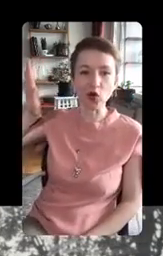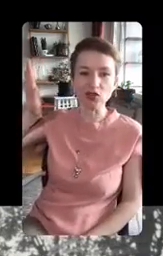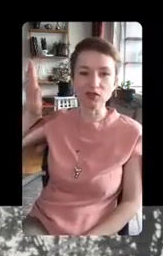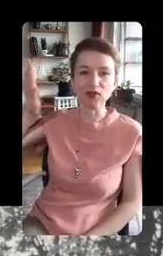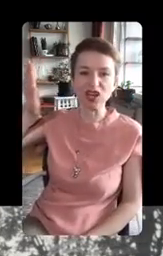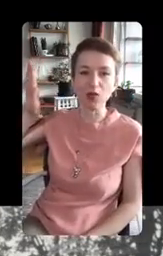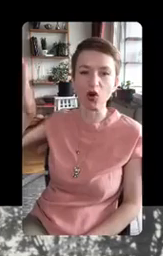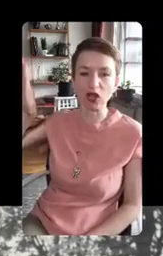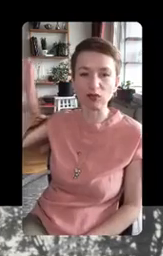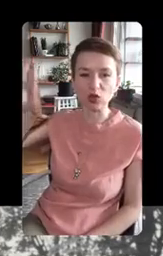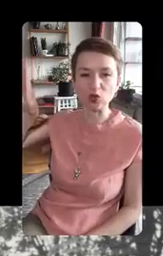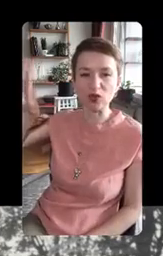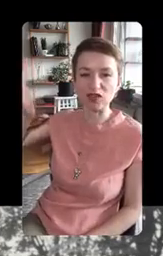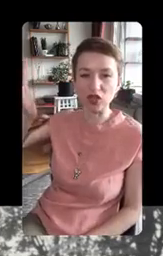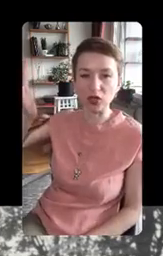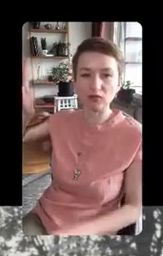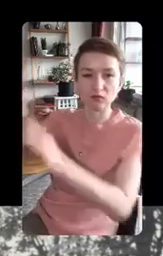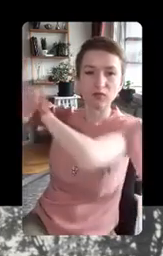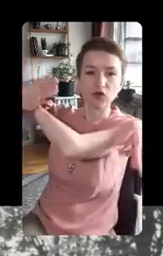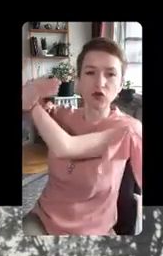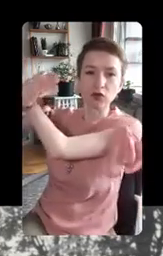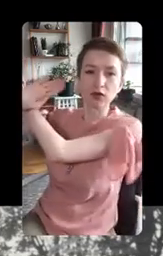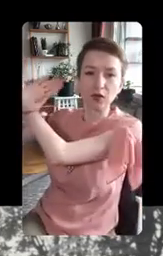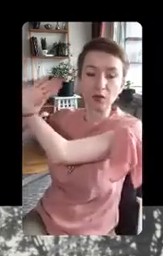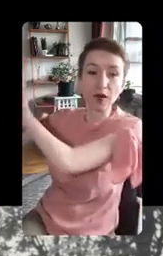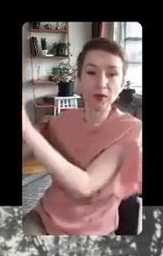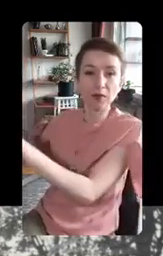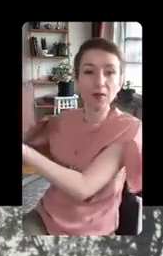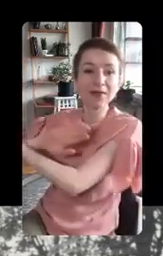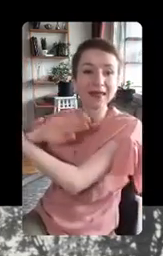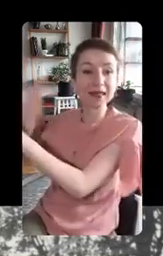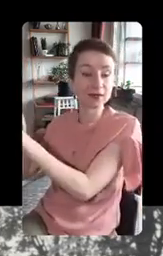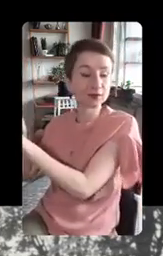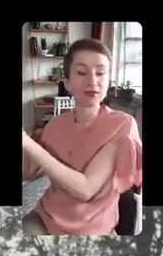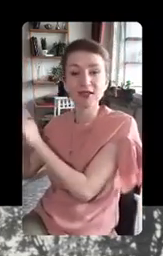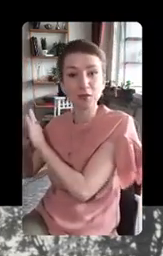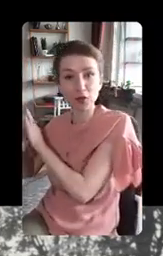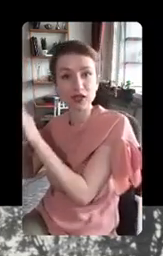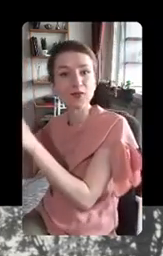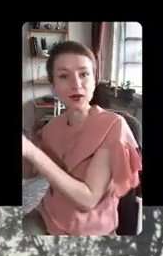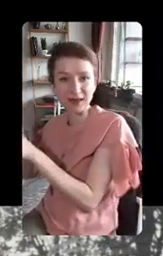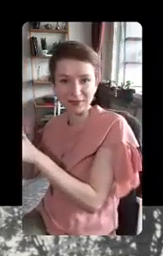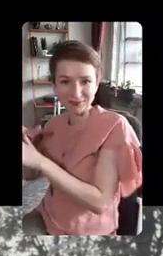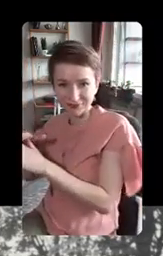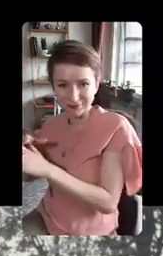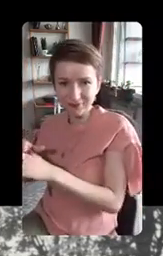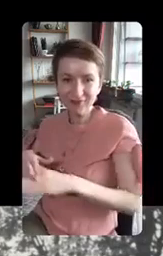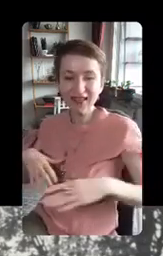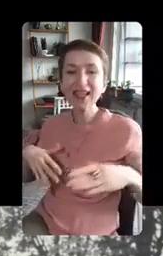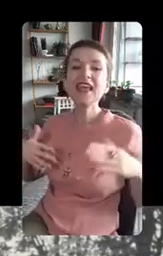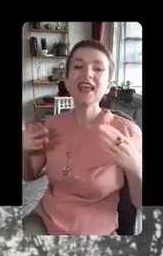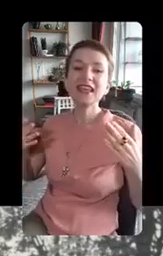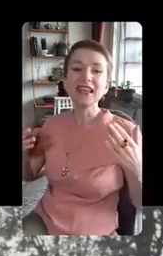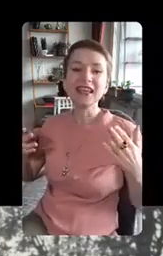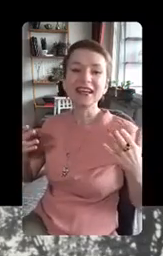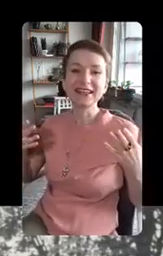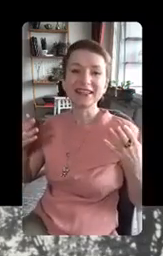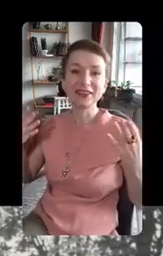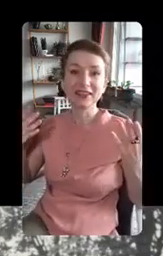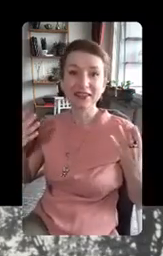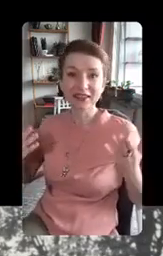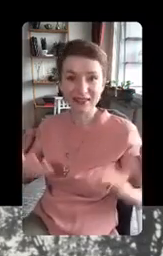«Не беспокоить, работа, супер важно». Все, как бы папки нет, все вопросы к мамке.